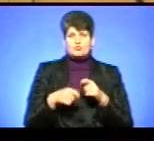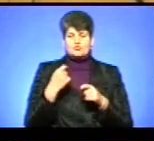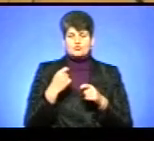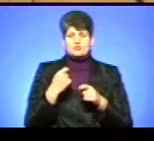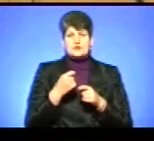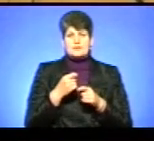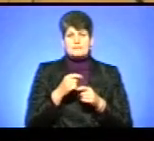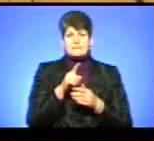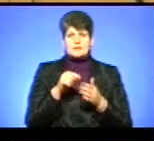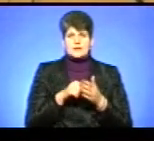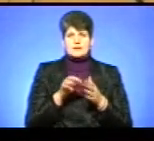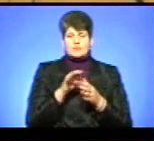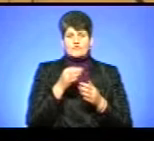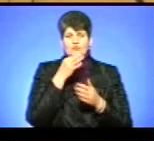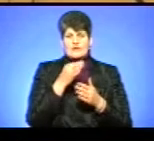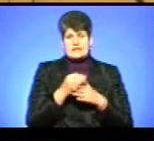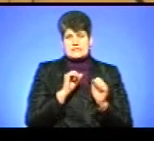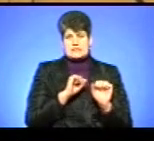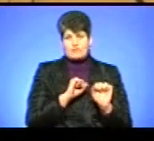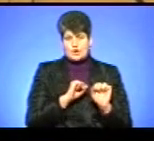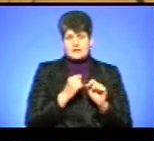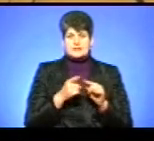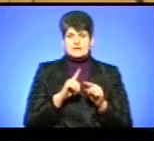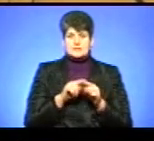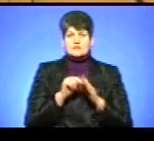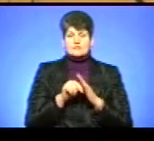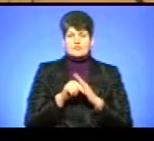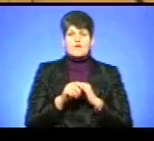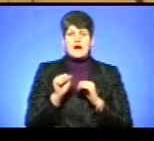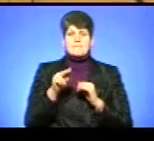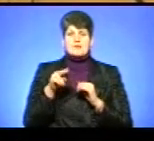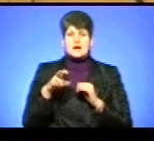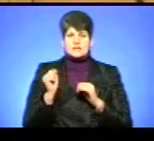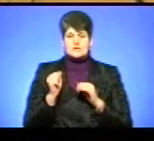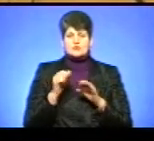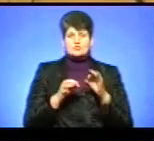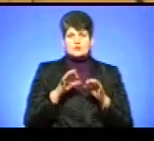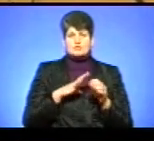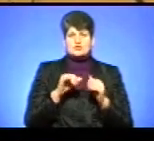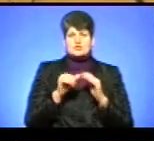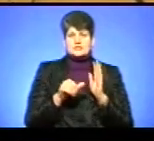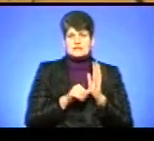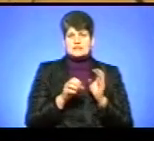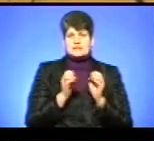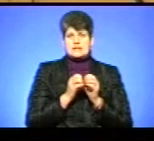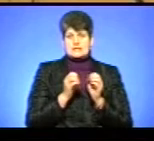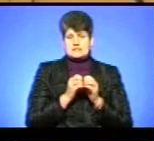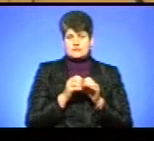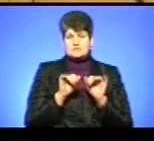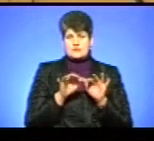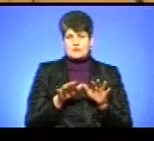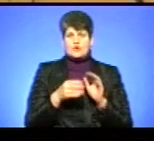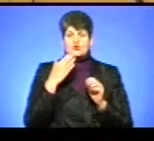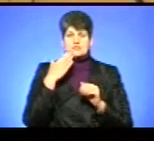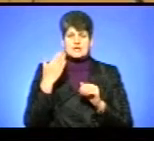Я вважаю, що з повістки вбачається, що в апеляційному суді справа була призначена 16-10. Останнє судове